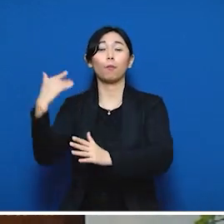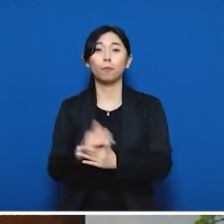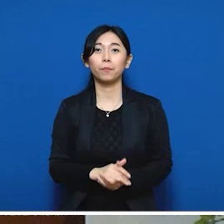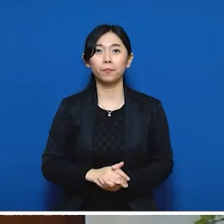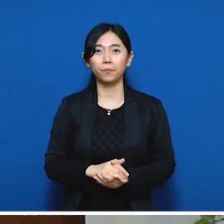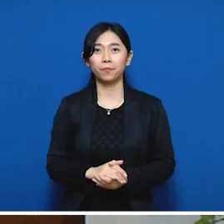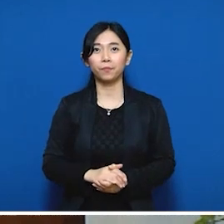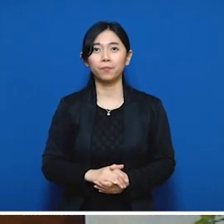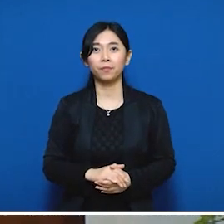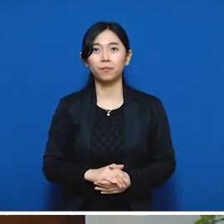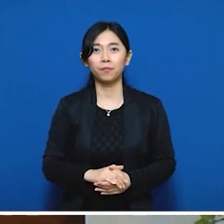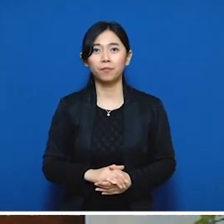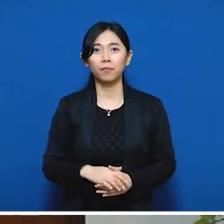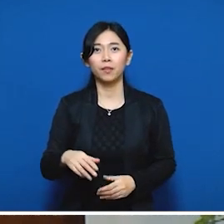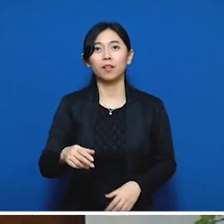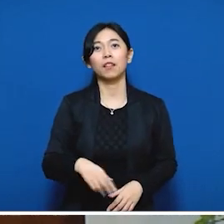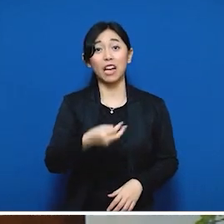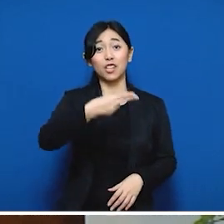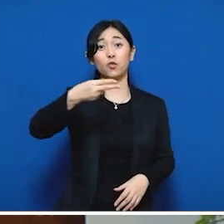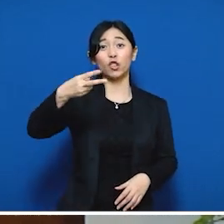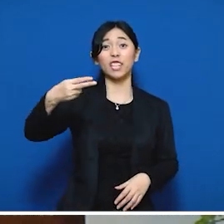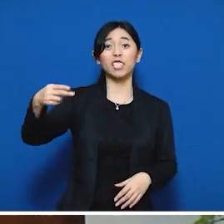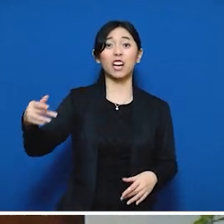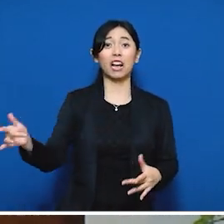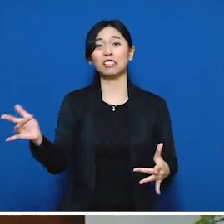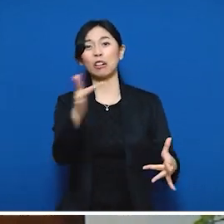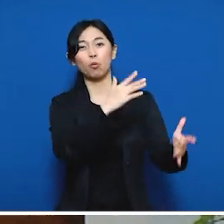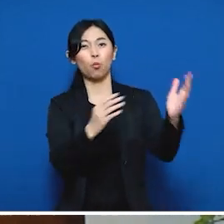mengenakan. Negara kacau balau.